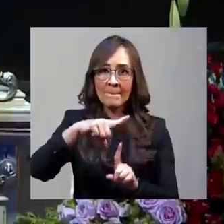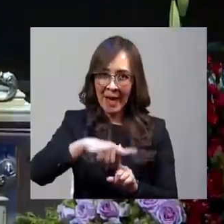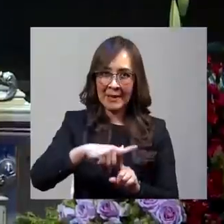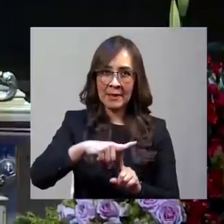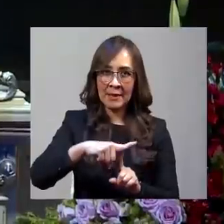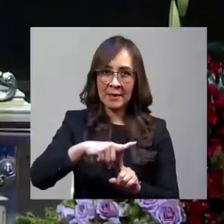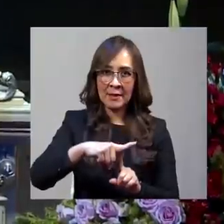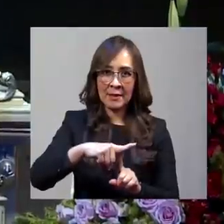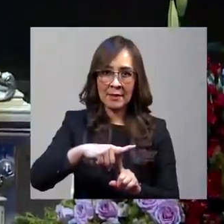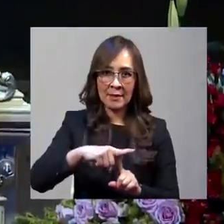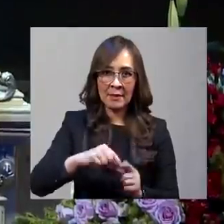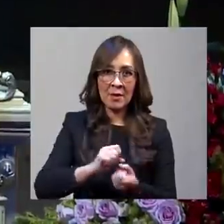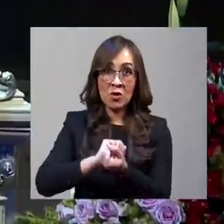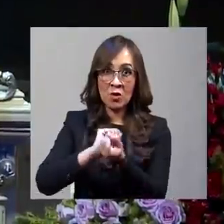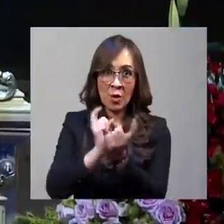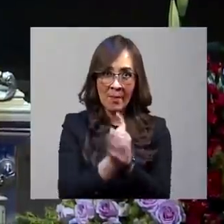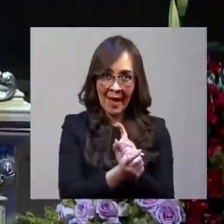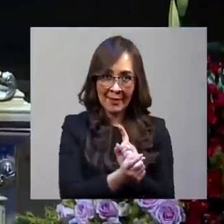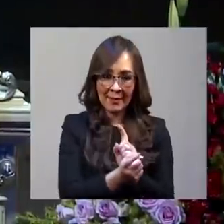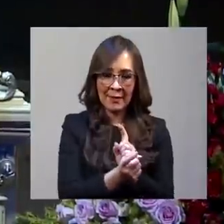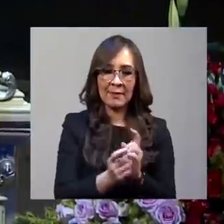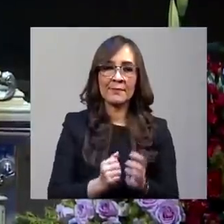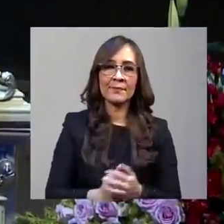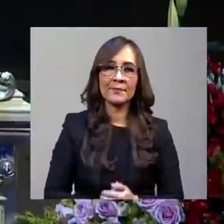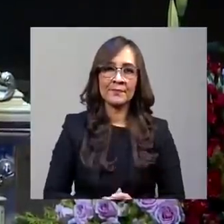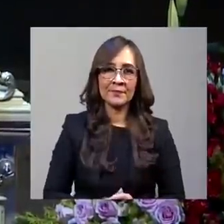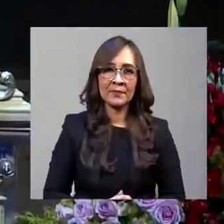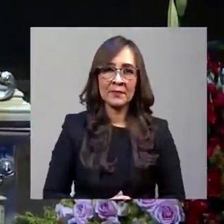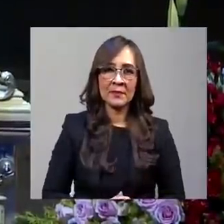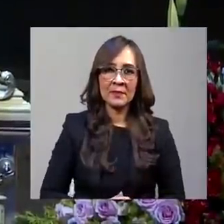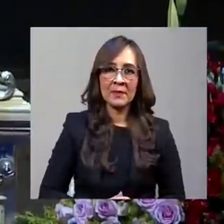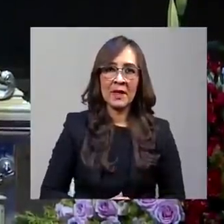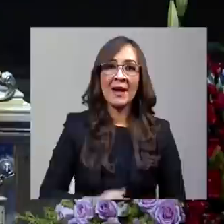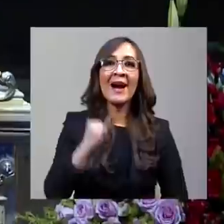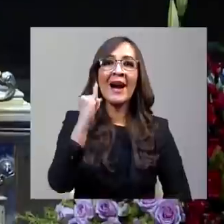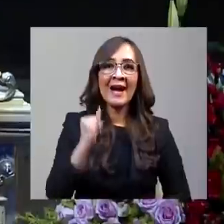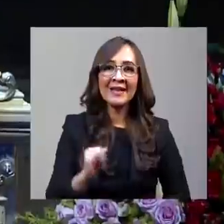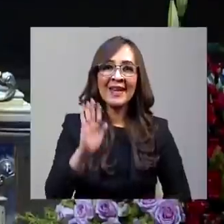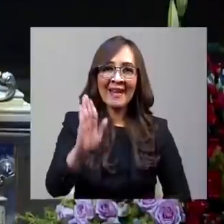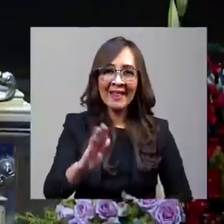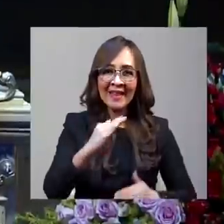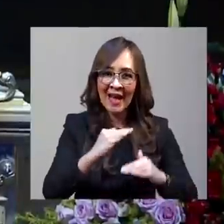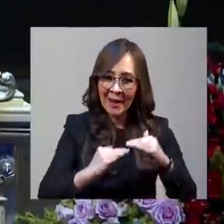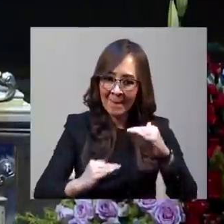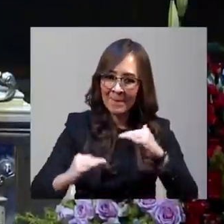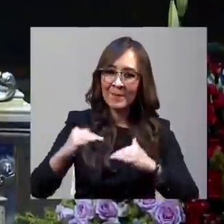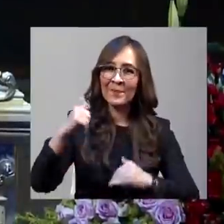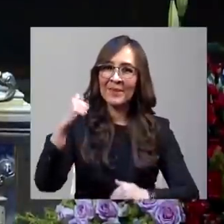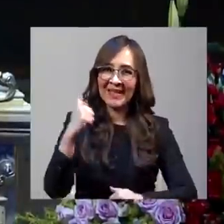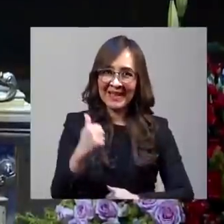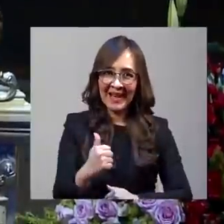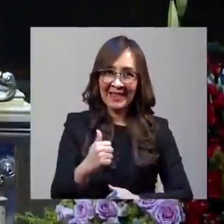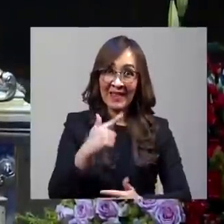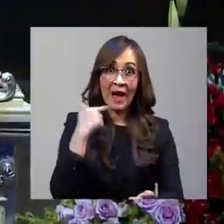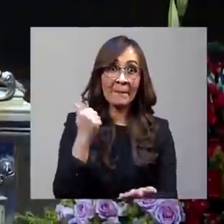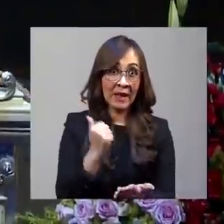Maka pada waktu kita kembali, mulai ada peningkatan dan kemajuan yang luar biasa yang Tuhan nyatakan. Dan saya katakan